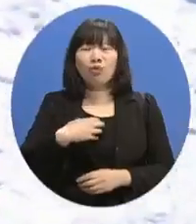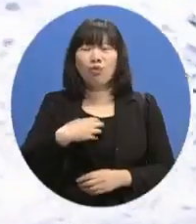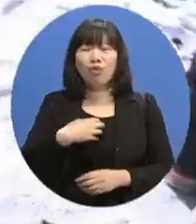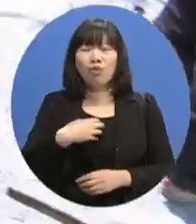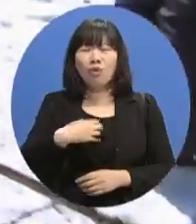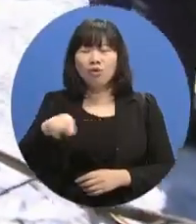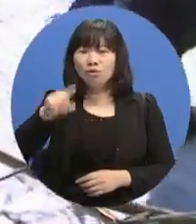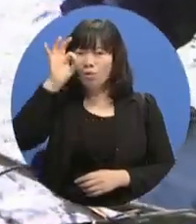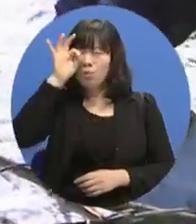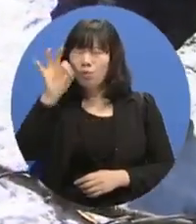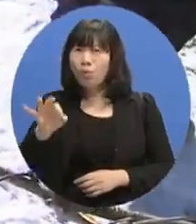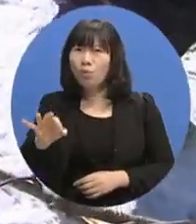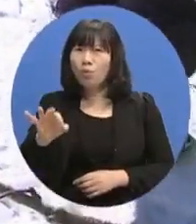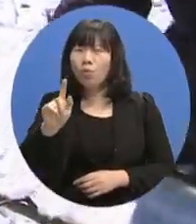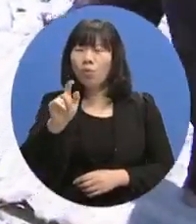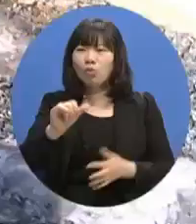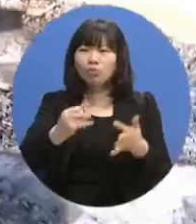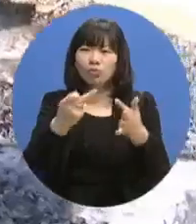그걸 본 고야가